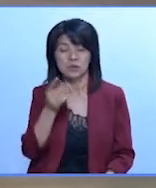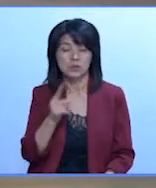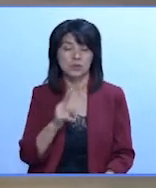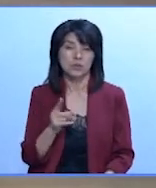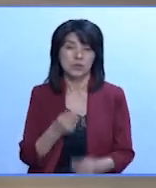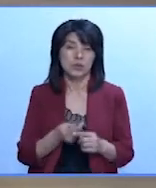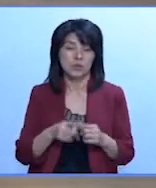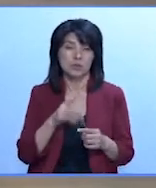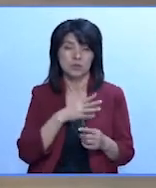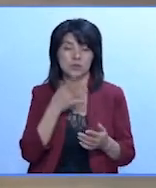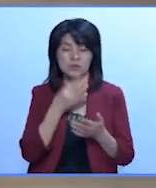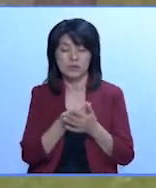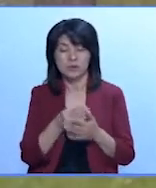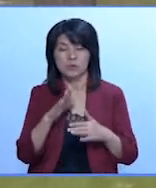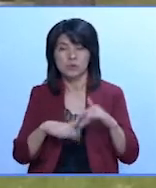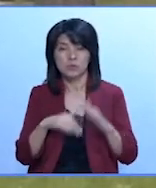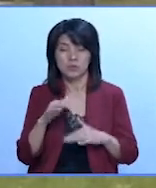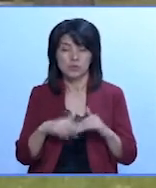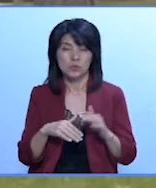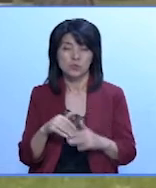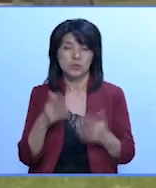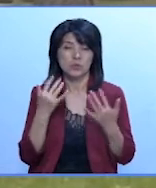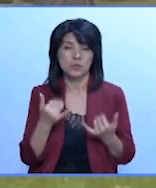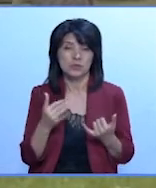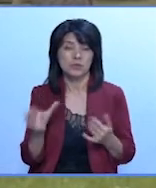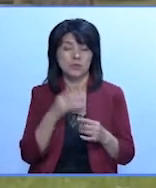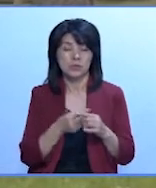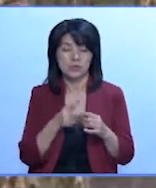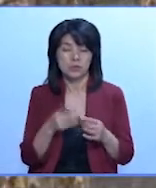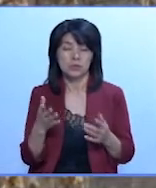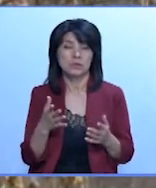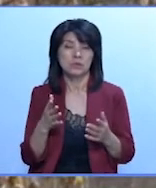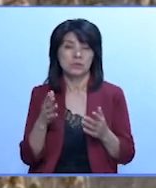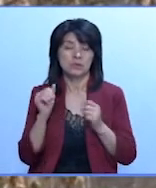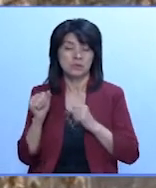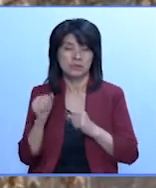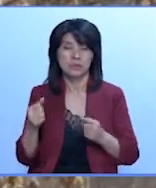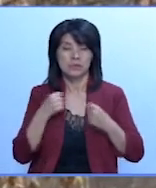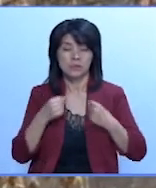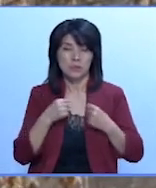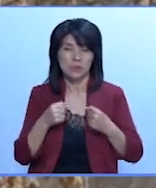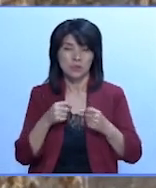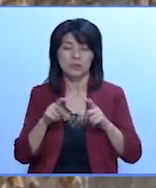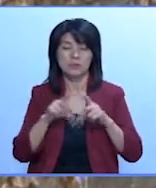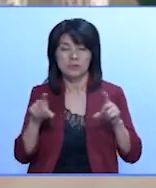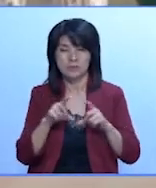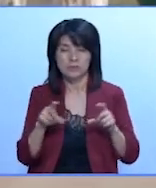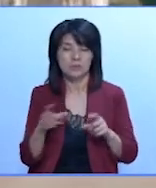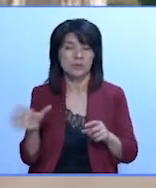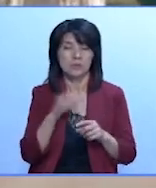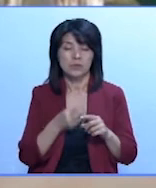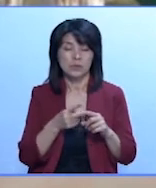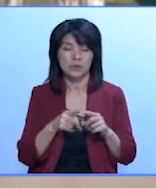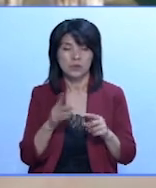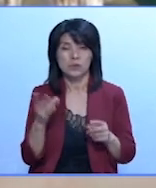көлік инфрақұрылымын, білім беру, спорт, денсаулық сақтау, мәдениет, әлеуметтік қамту, тұрғын үй коммуналдық нысандарын жөндеуге, салуға және